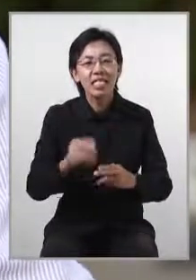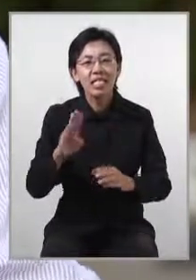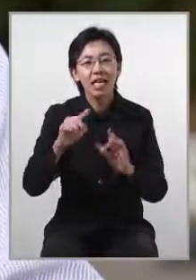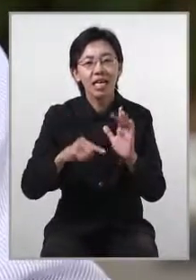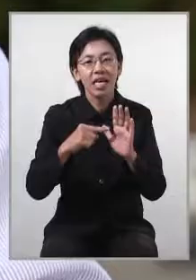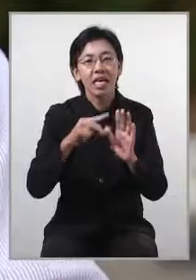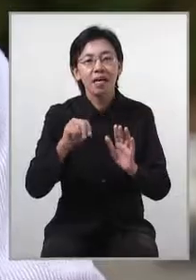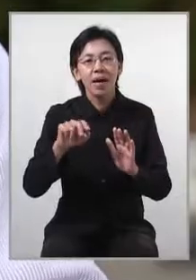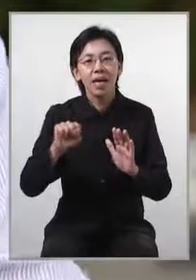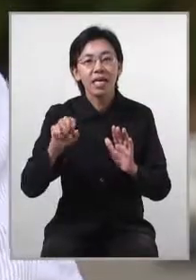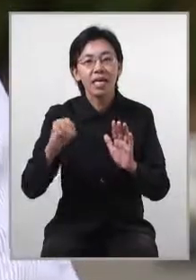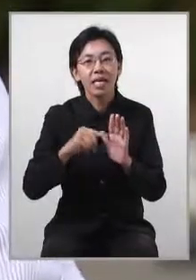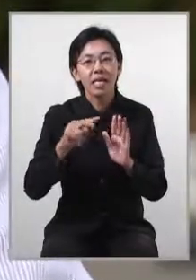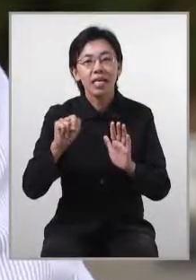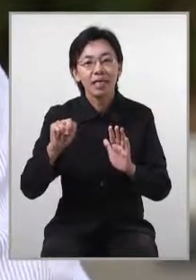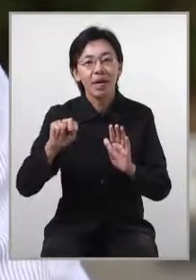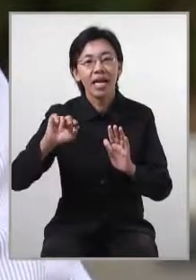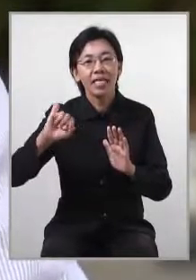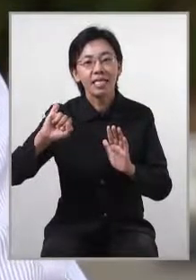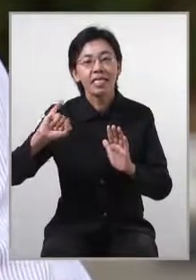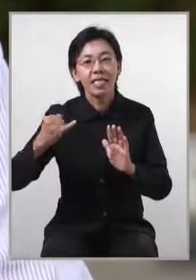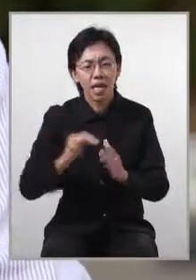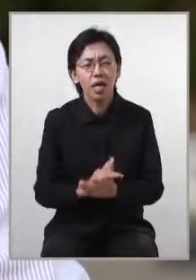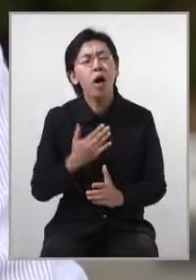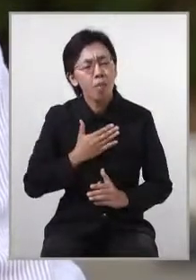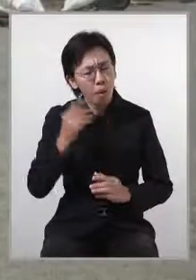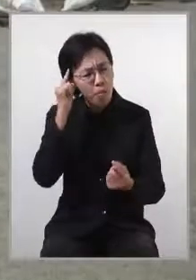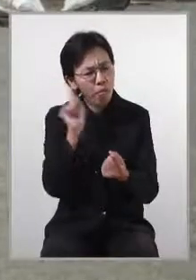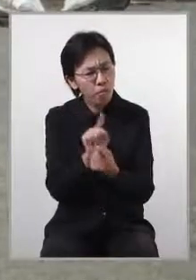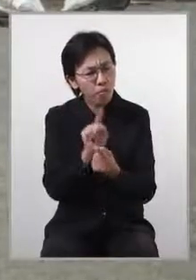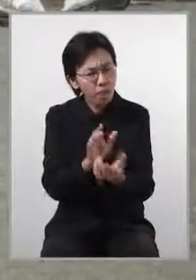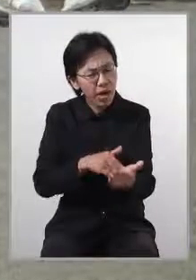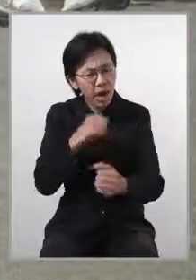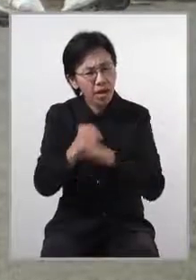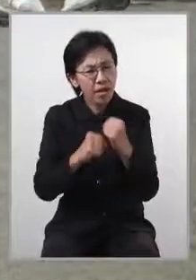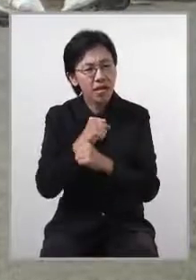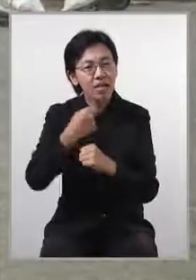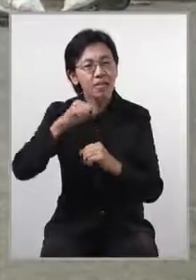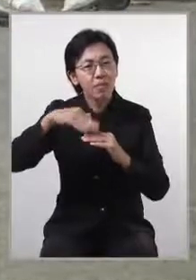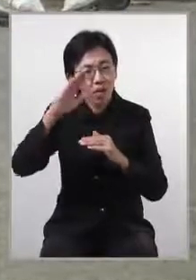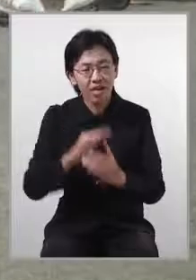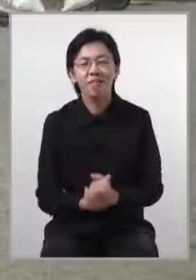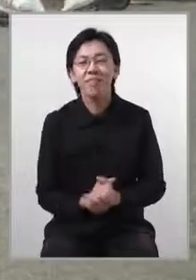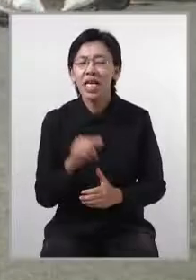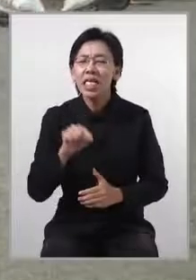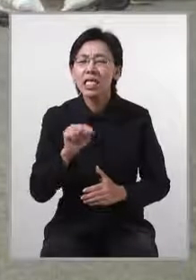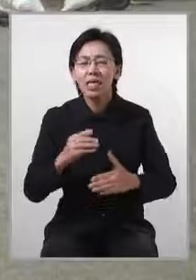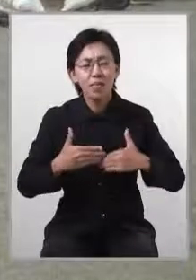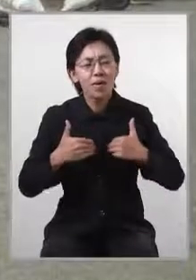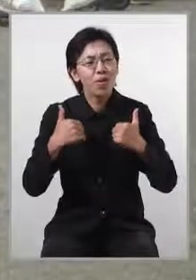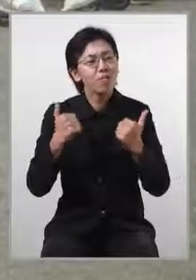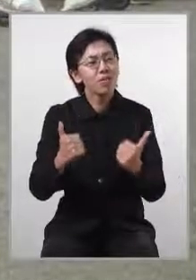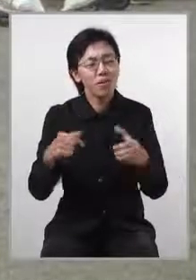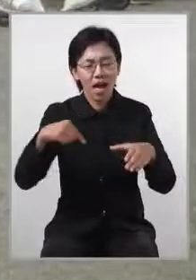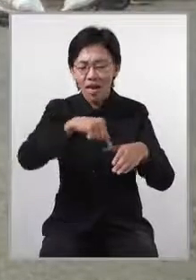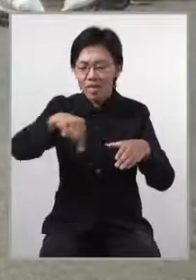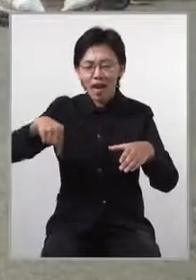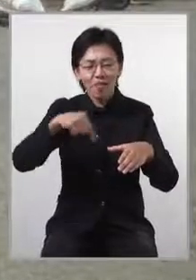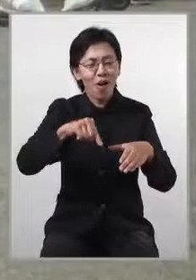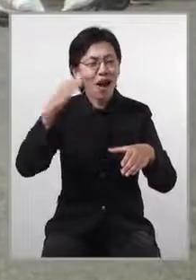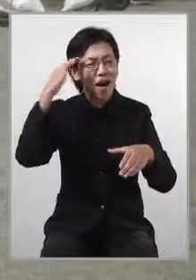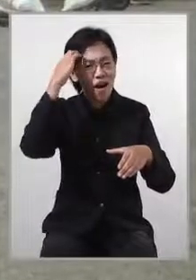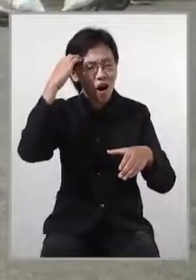ช่แล้วครับผมรู้จักบ้านสมานใจมาประมาณ10ปีแล้วนะครับที่บ้านแห่งนี้เป็นบ้านแห่งความสุขเป็นบ้านที่มีกับคนพิการท